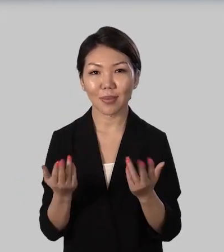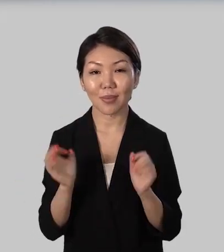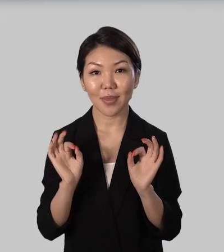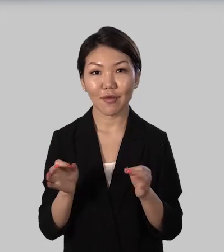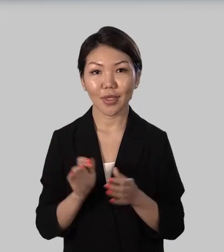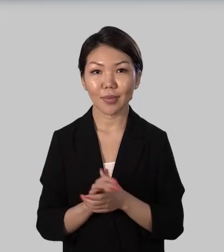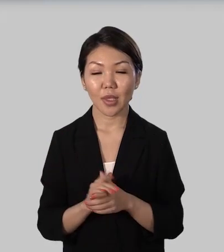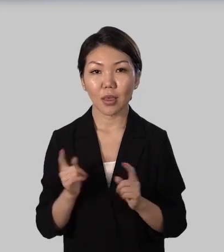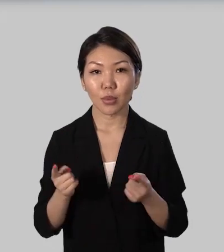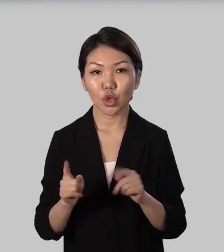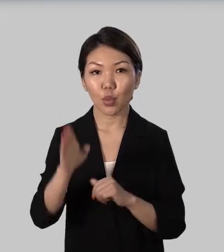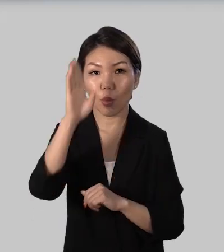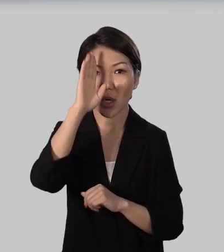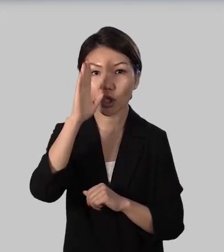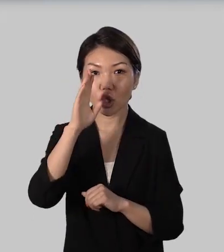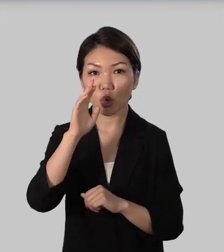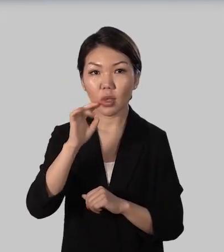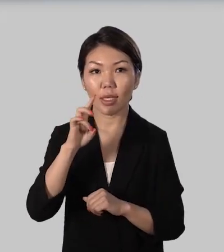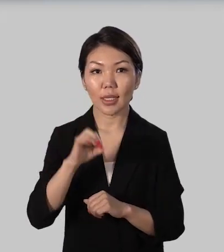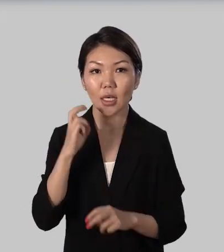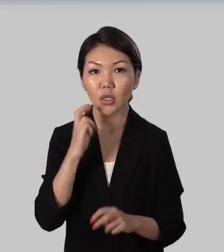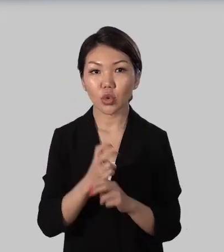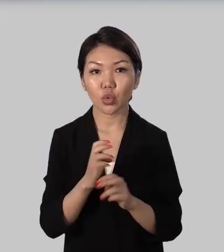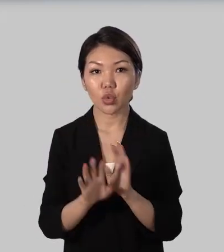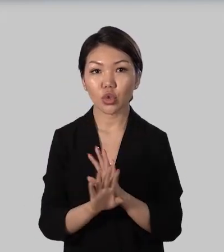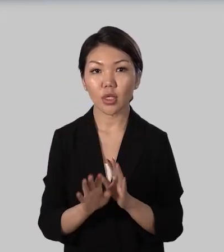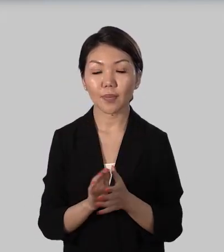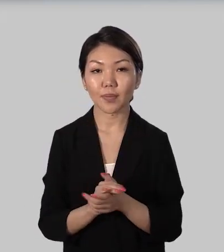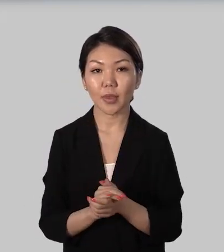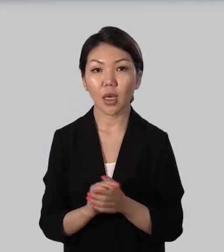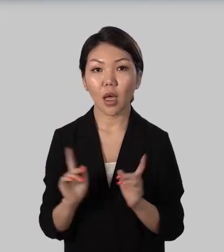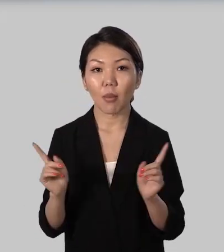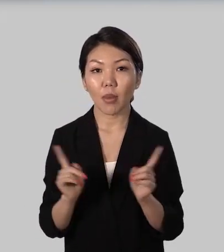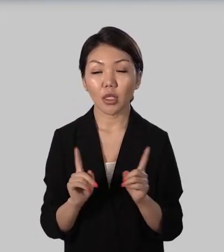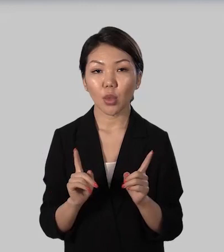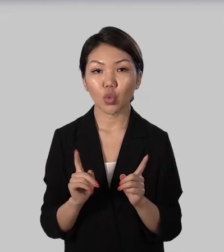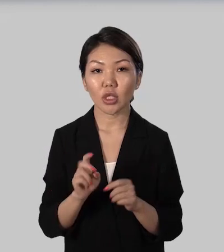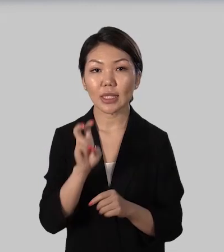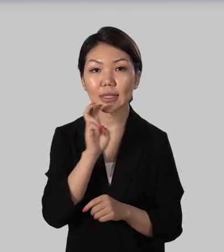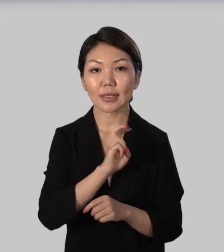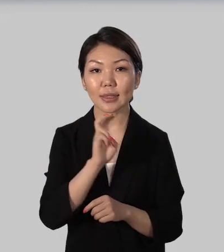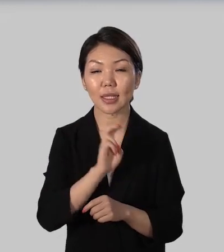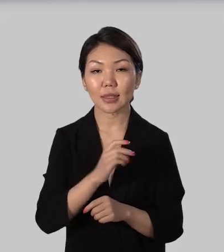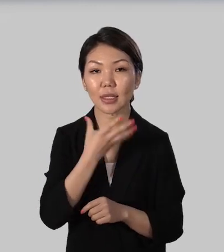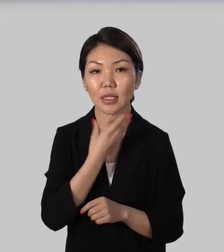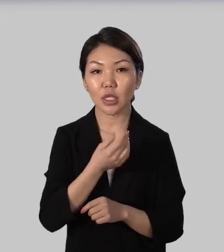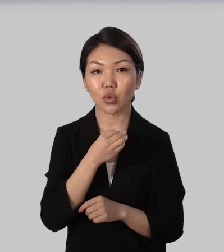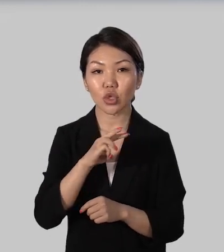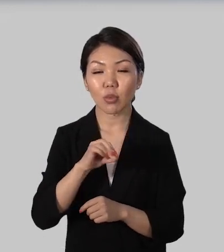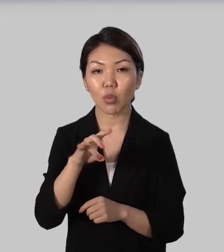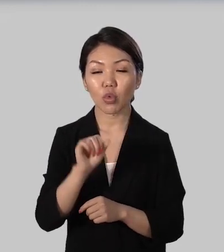не скучно да потому что сказки дедушки маму на рождают фантазии и